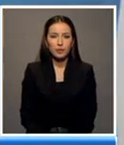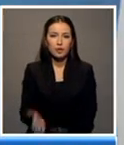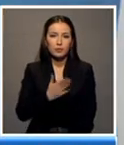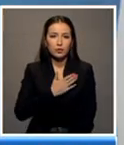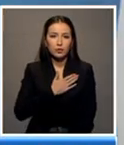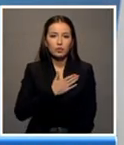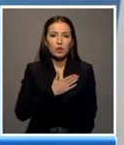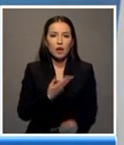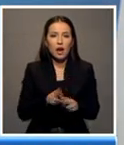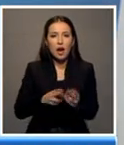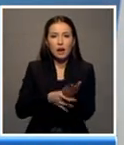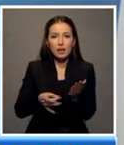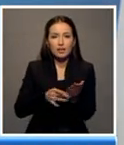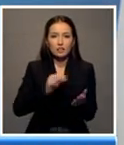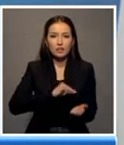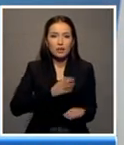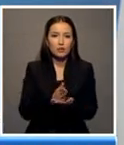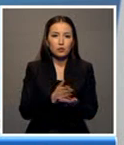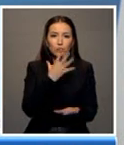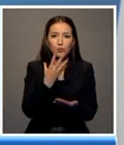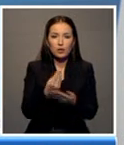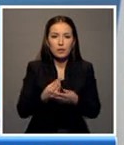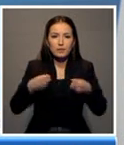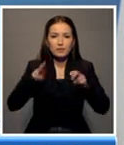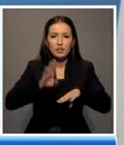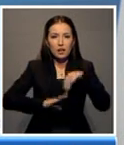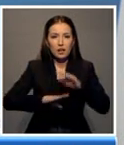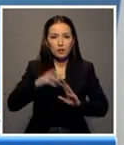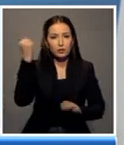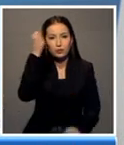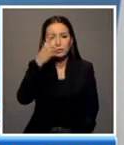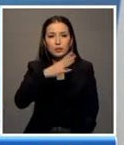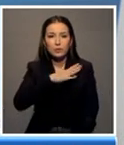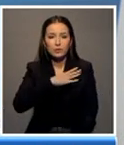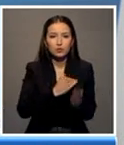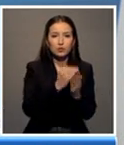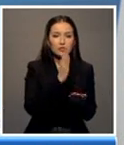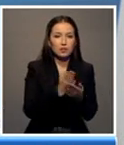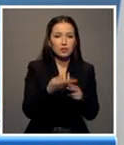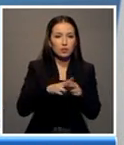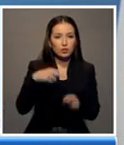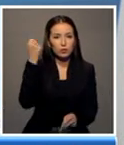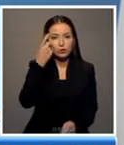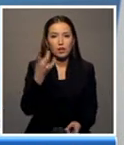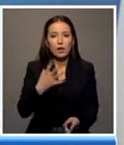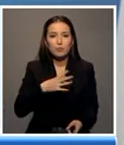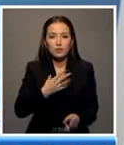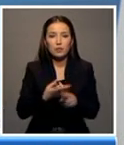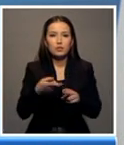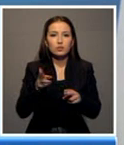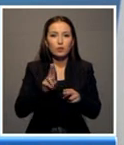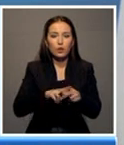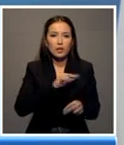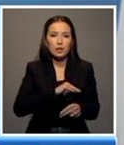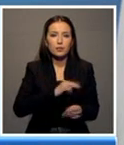Біз үшін аттестация арқылы қызметкерлердің кәсіби дайындықтарын анықтау маңызды болды. Сол себепті жеке құзыретті бағалау бағдарламасы енгізілді.